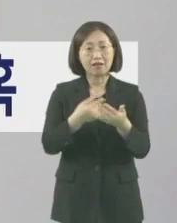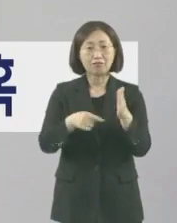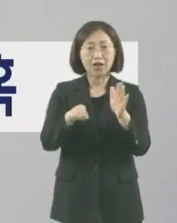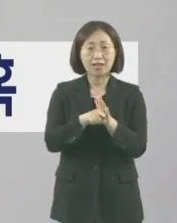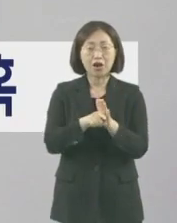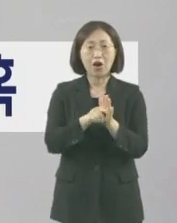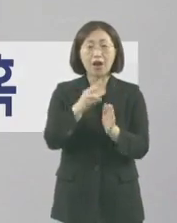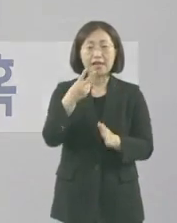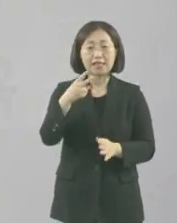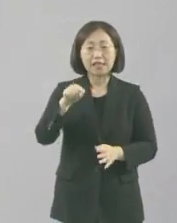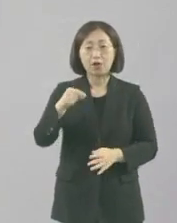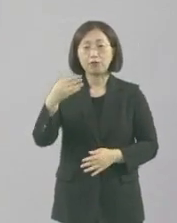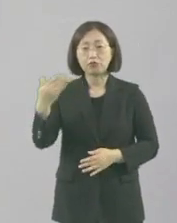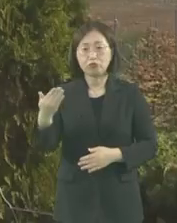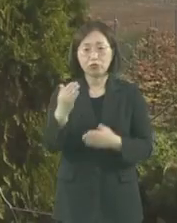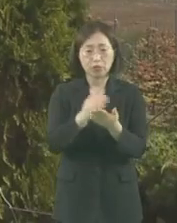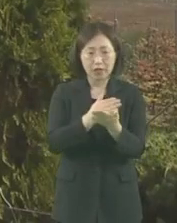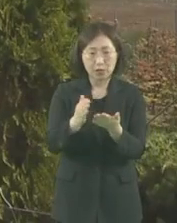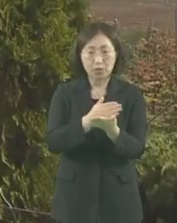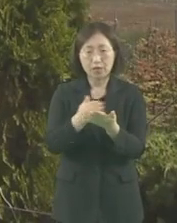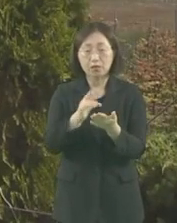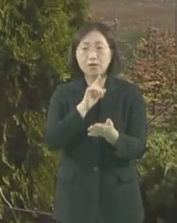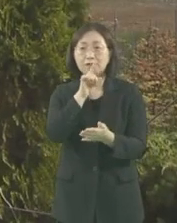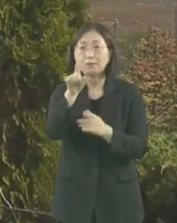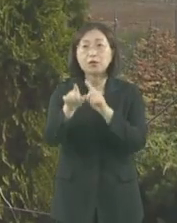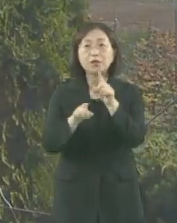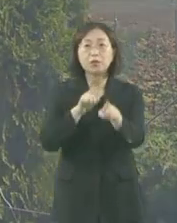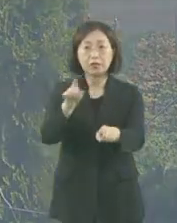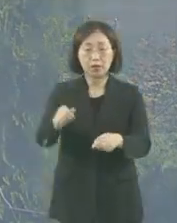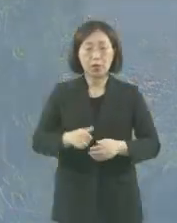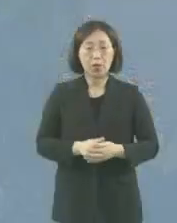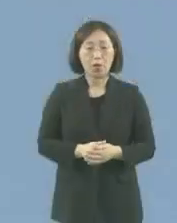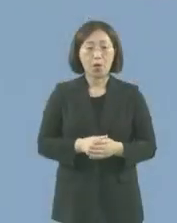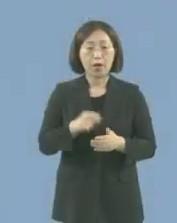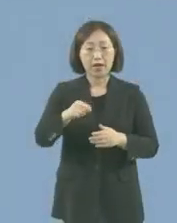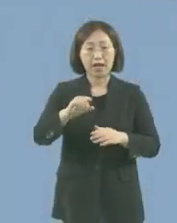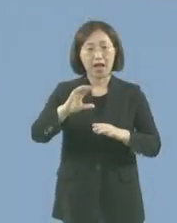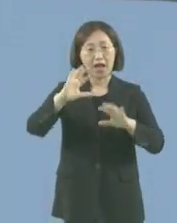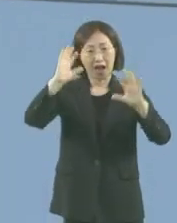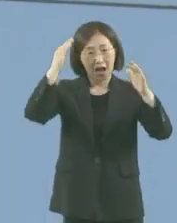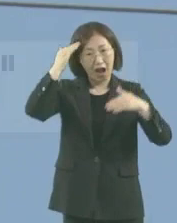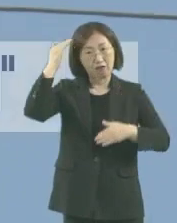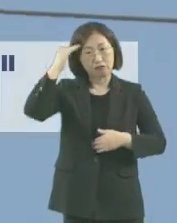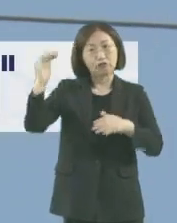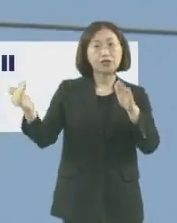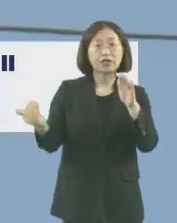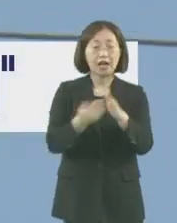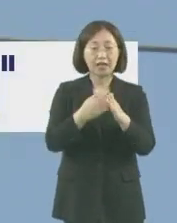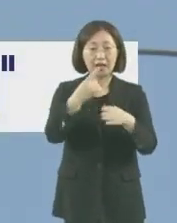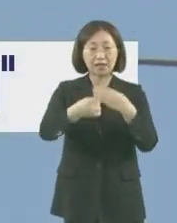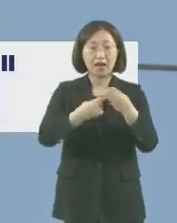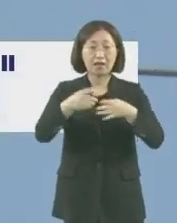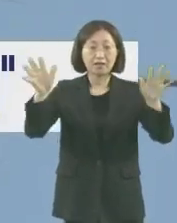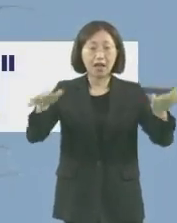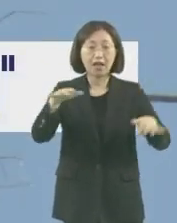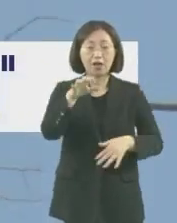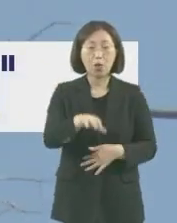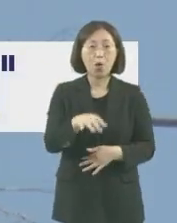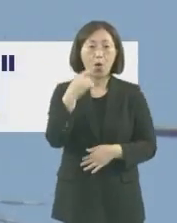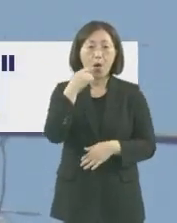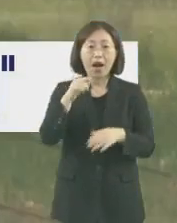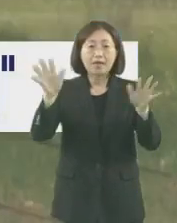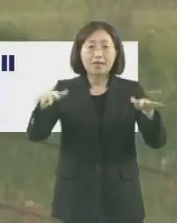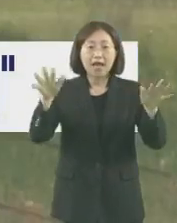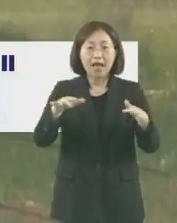쪼개기 신청한 의혹도 제기됐습니다. 문제는 이곳이 국내 최대 철새의 도래지이며 황새의 자연 방사지로